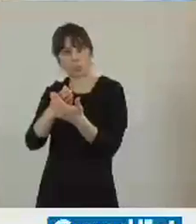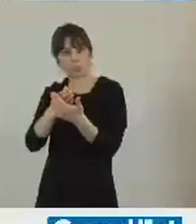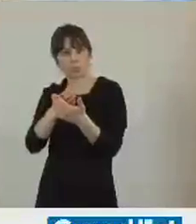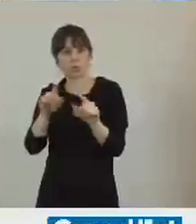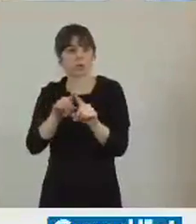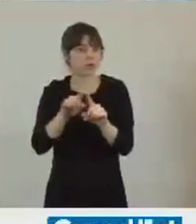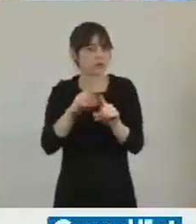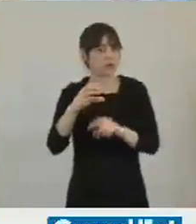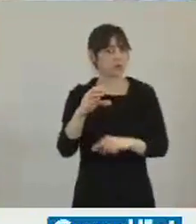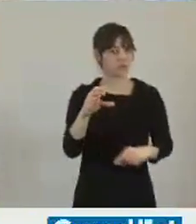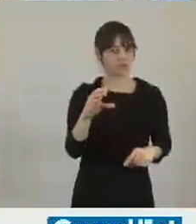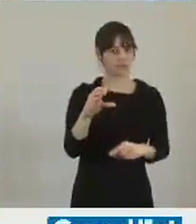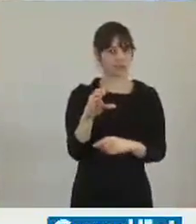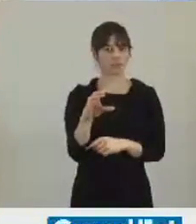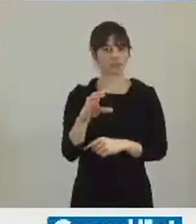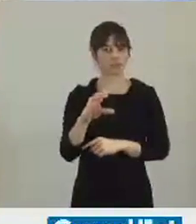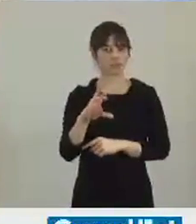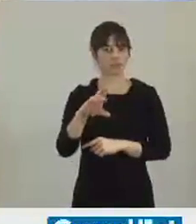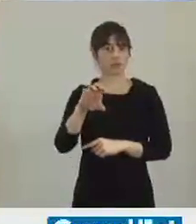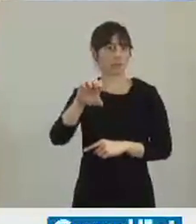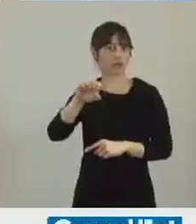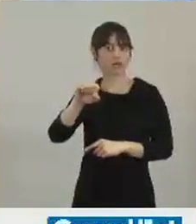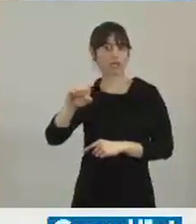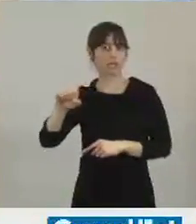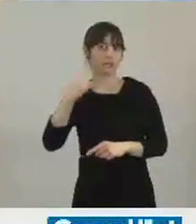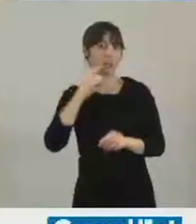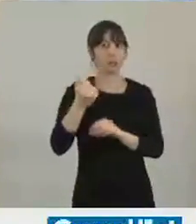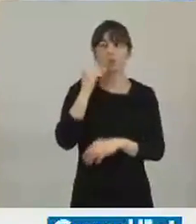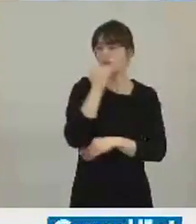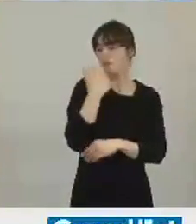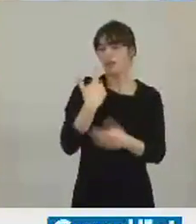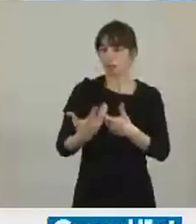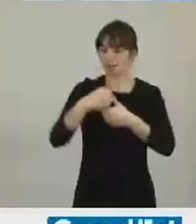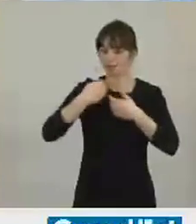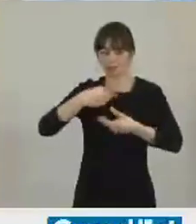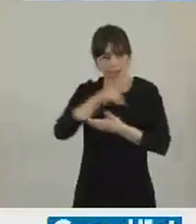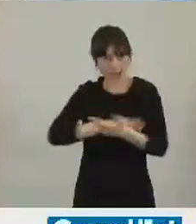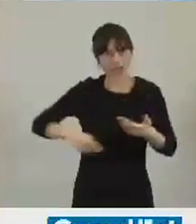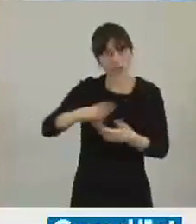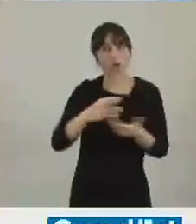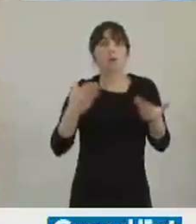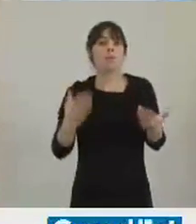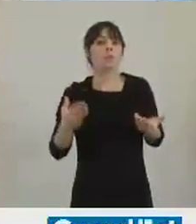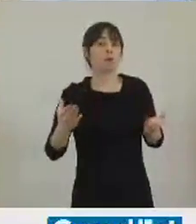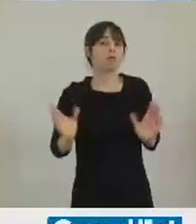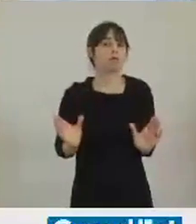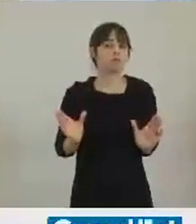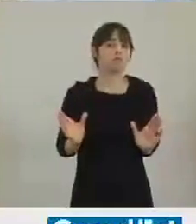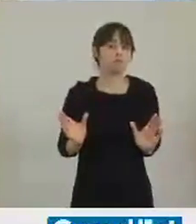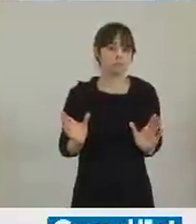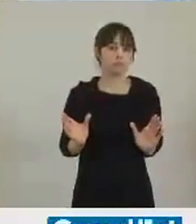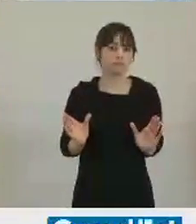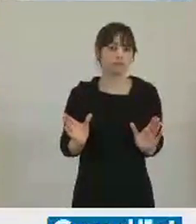crêpes fait que ces équipements nous appartiennent depuis le 1er janvier. Certes, pour le moment, nous n'avons bénéficié